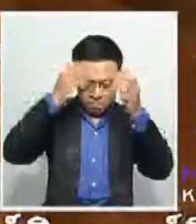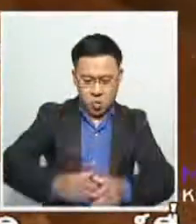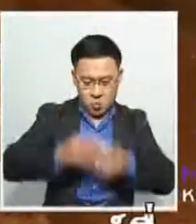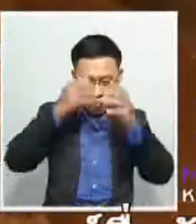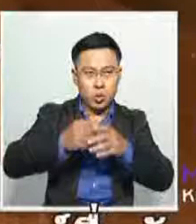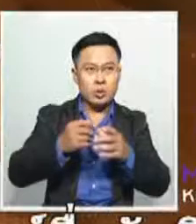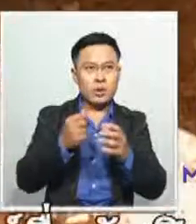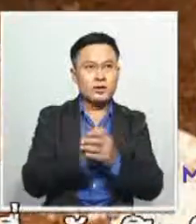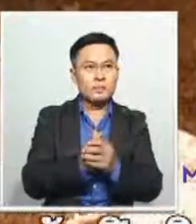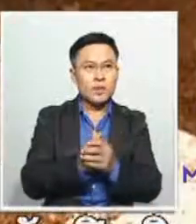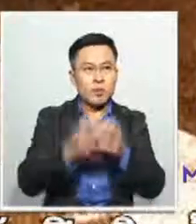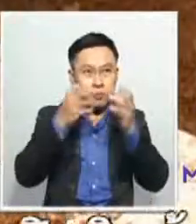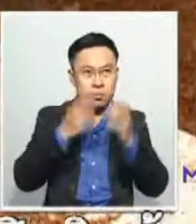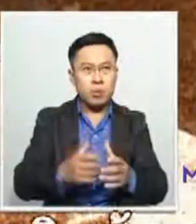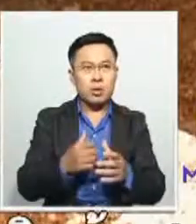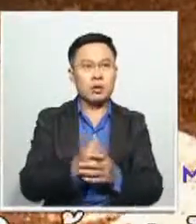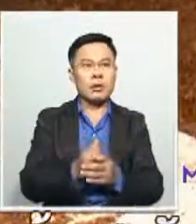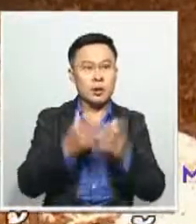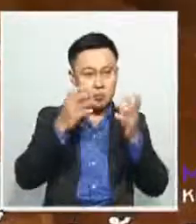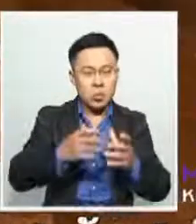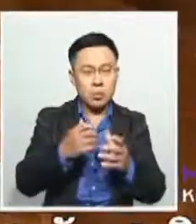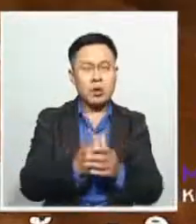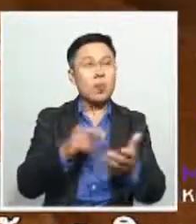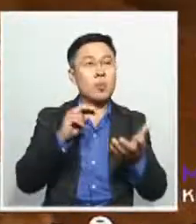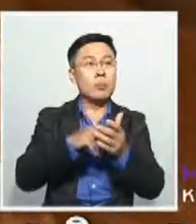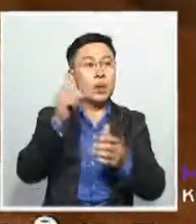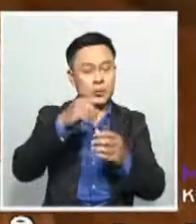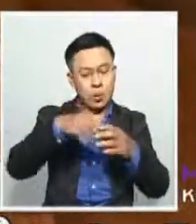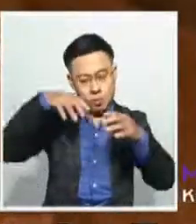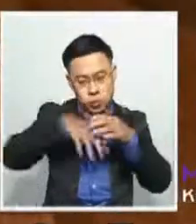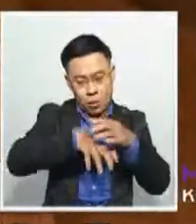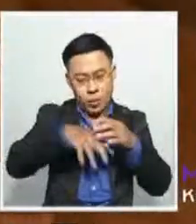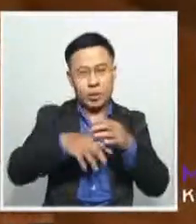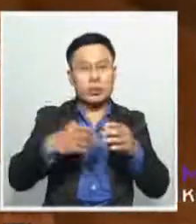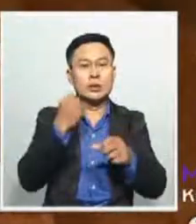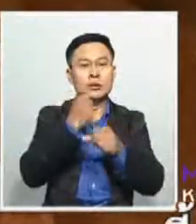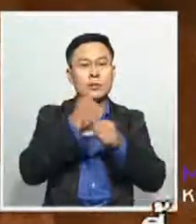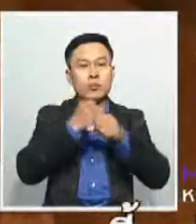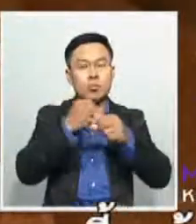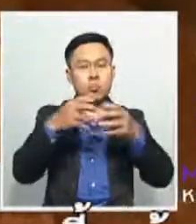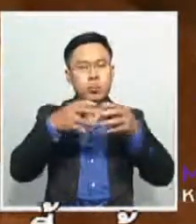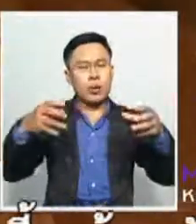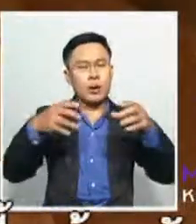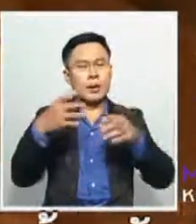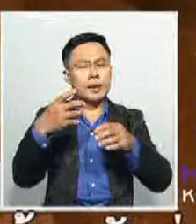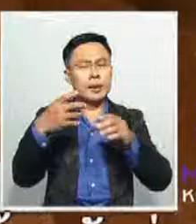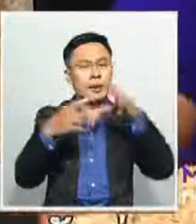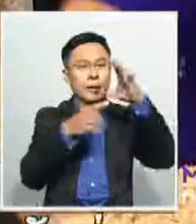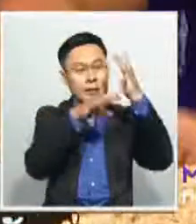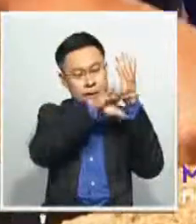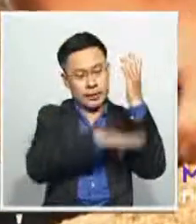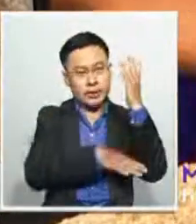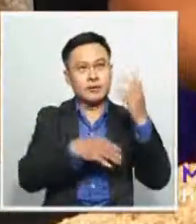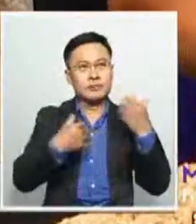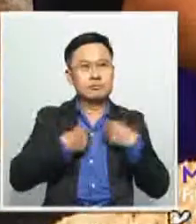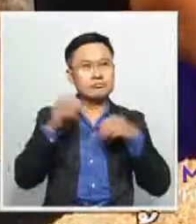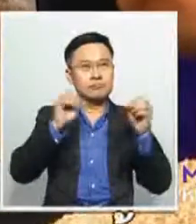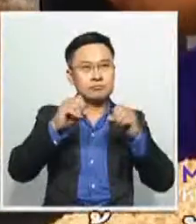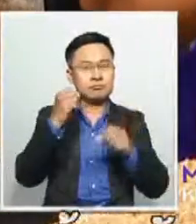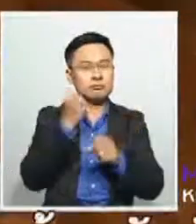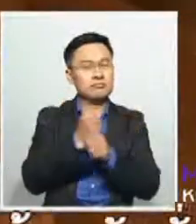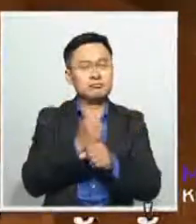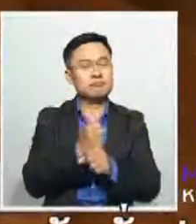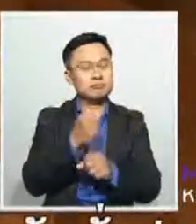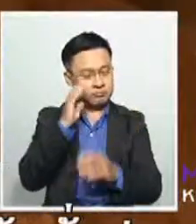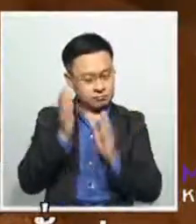สิเก่งไหม โอ้โหแข็งแรง แม่ปานีพี่ปานีเคยทุบจนถุงแตกไหม ไม่เคย ไม่เคยเ